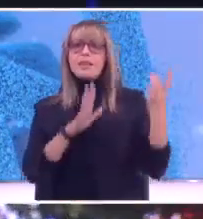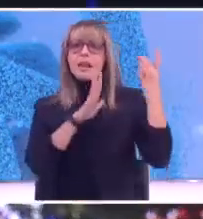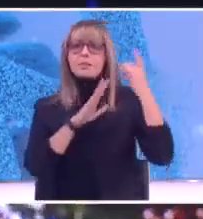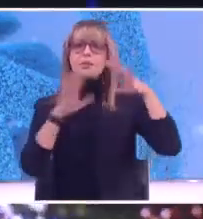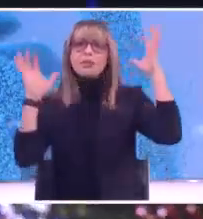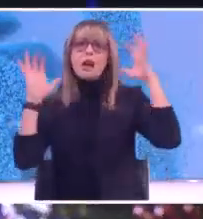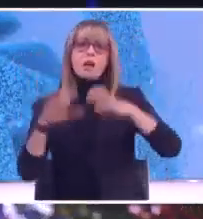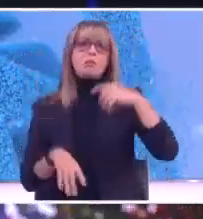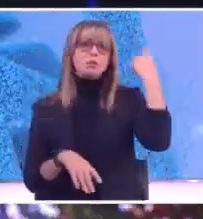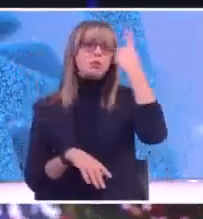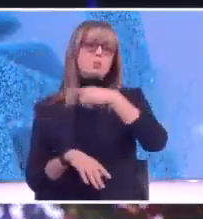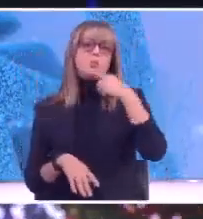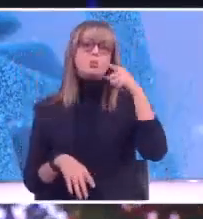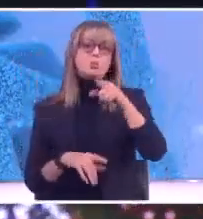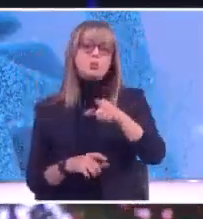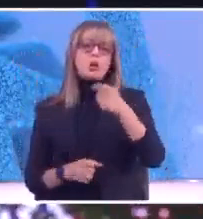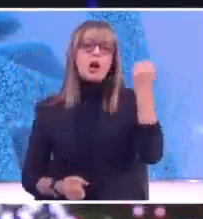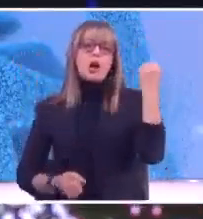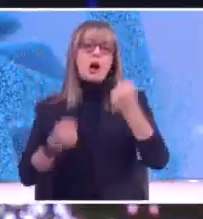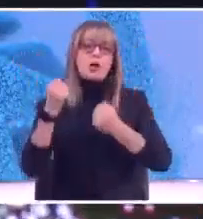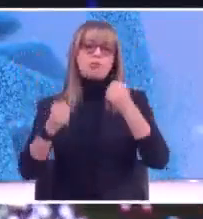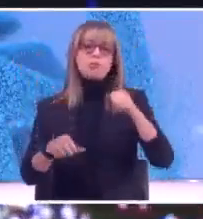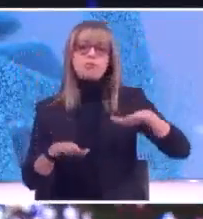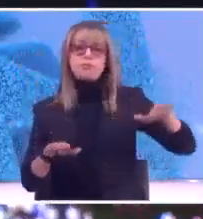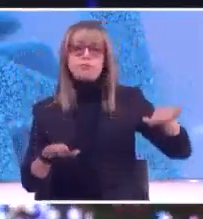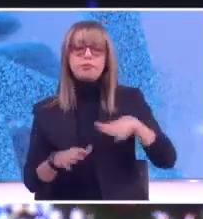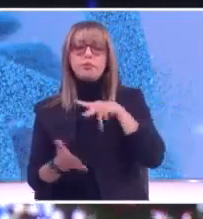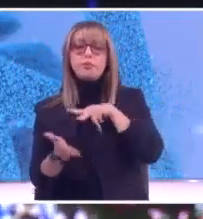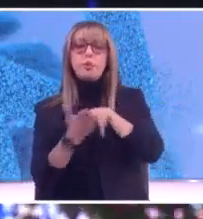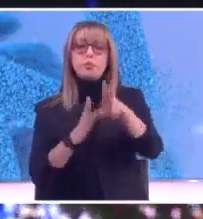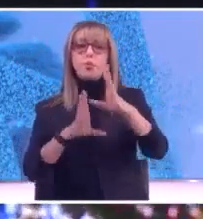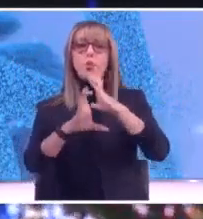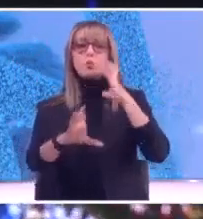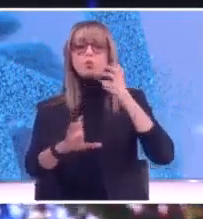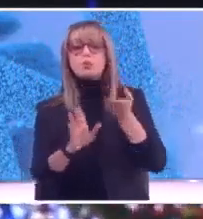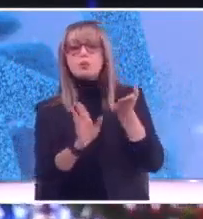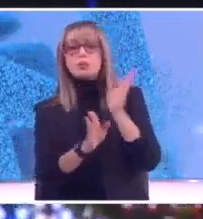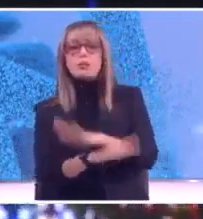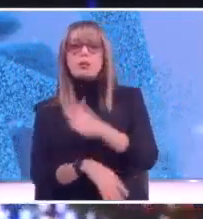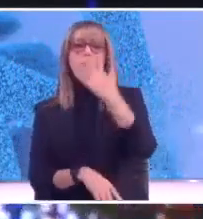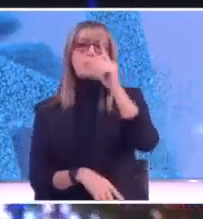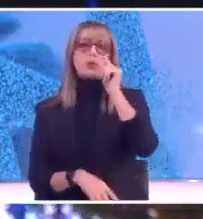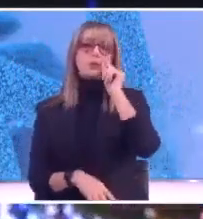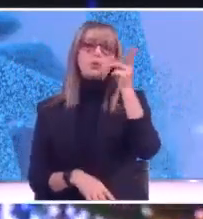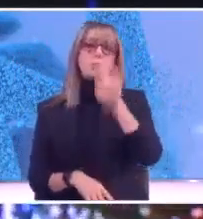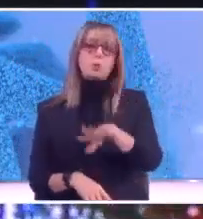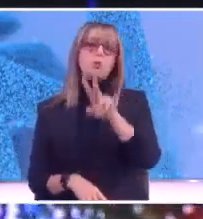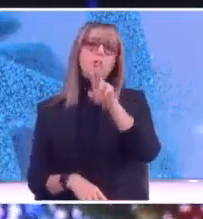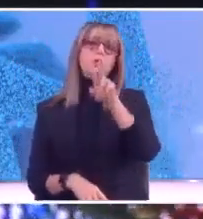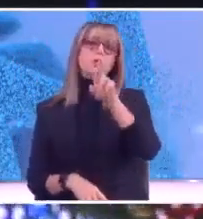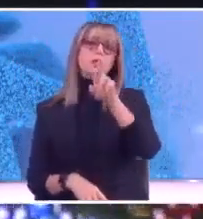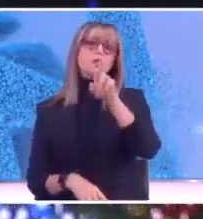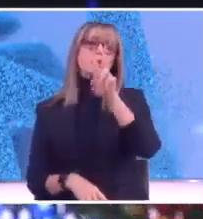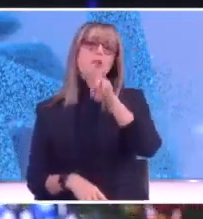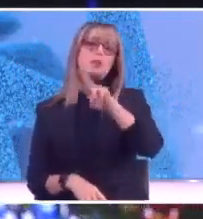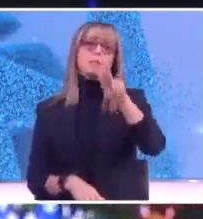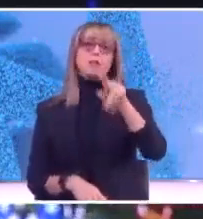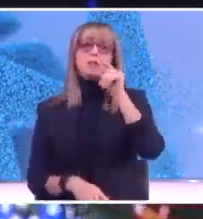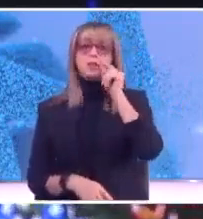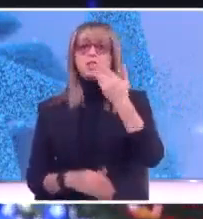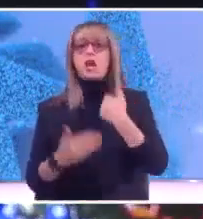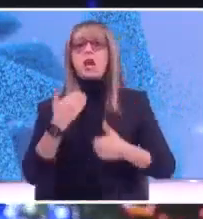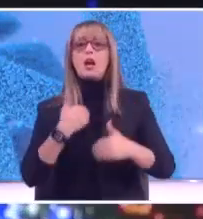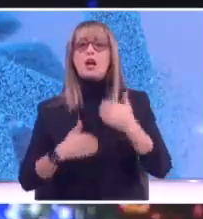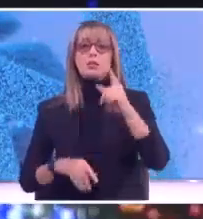Diyarbakır'da yoğun yağmur nedeniyle kontrolden çıkan bir yolcu otobüsü devrildi. 5 kişi hayatını kaybetti, 22 kişi de